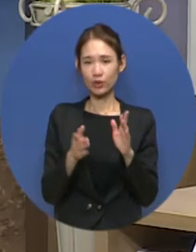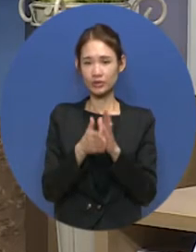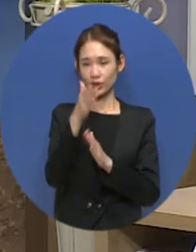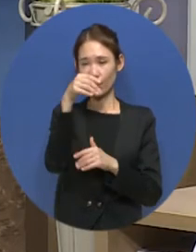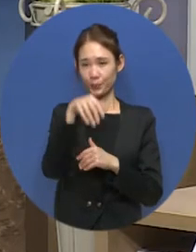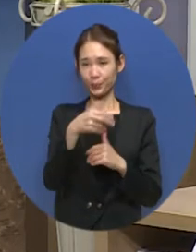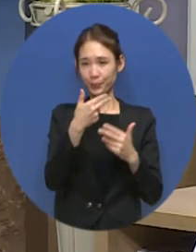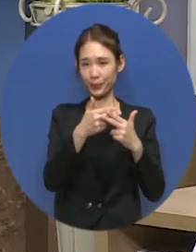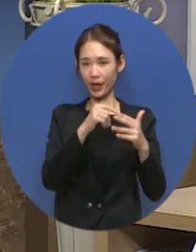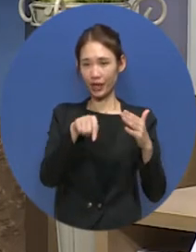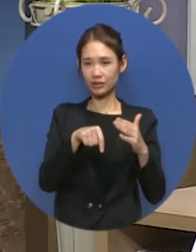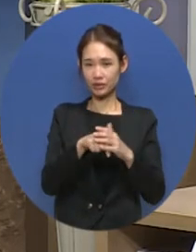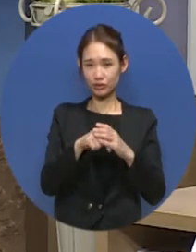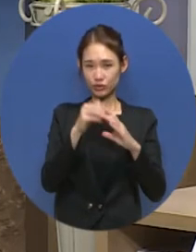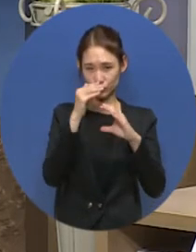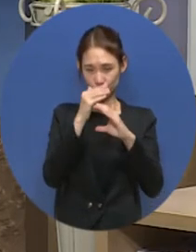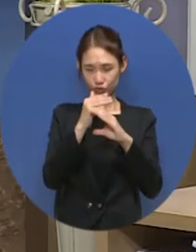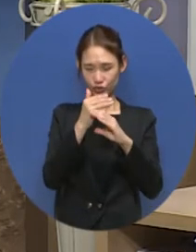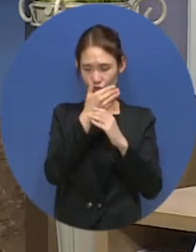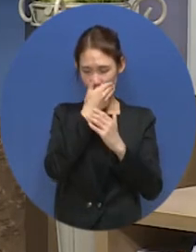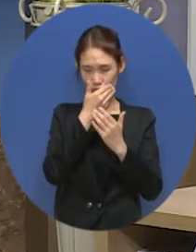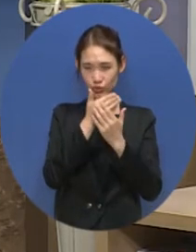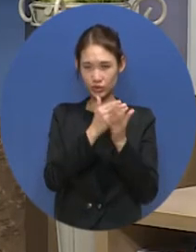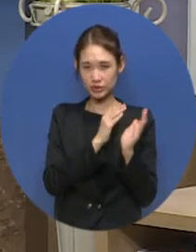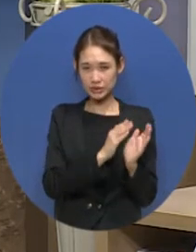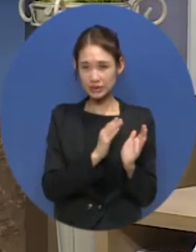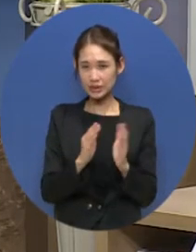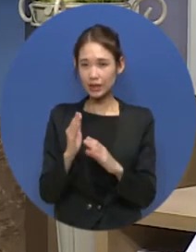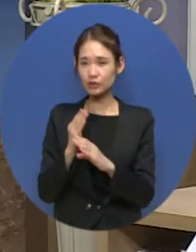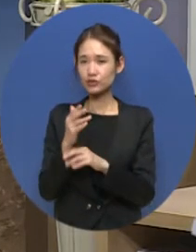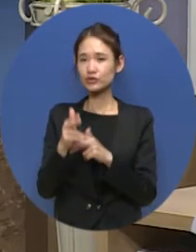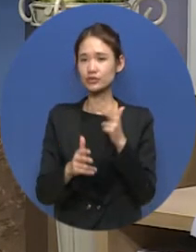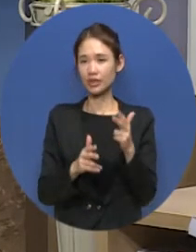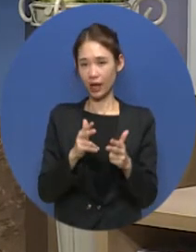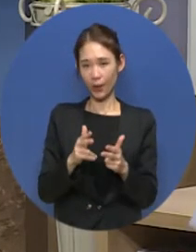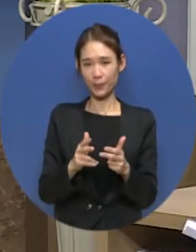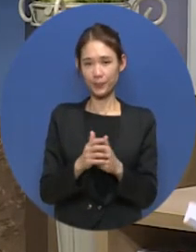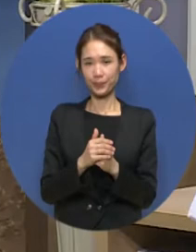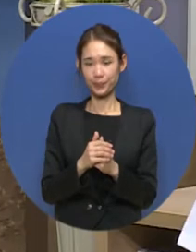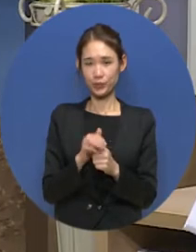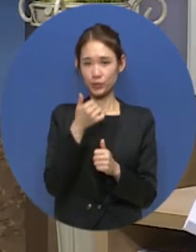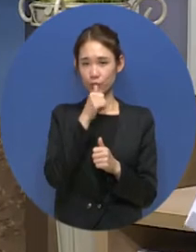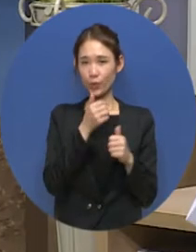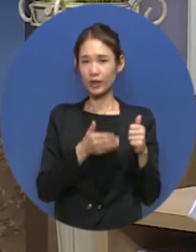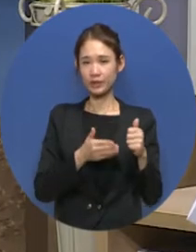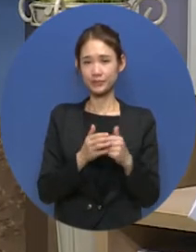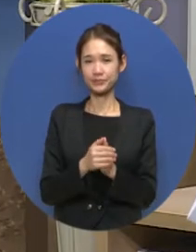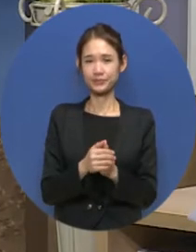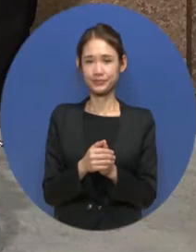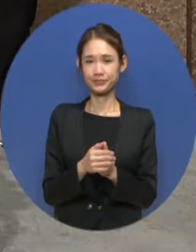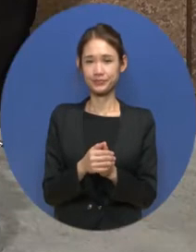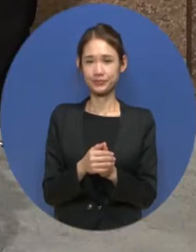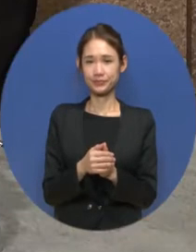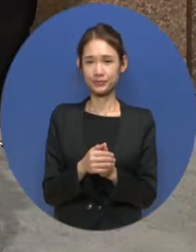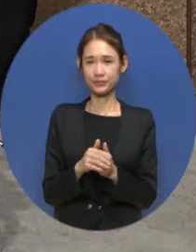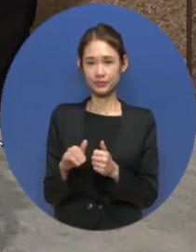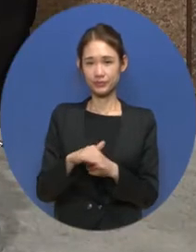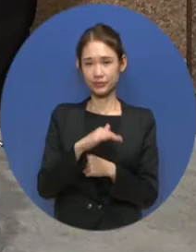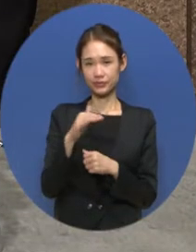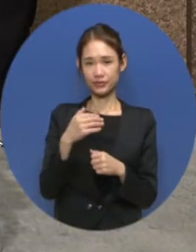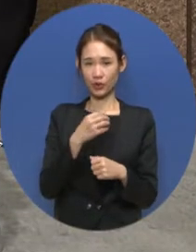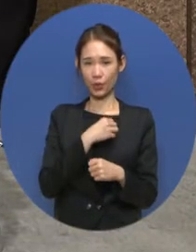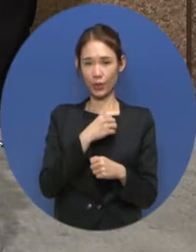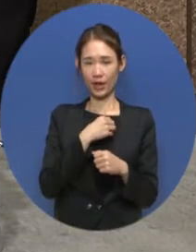한국장애인직업재활시설협회에서 중점적으로 진행하고 계시는 사업이 있다면 네. 또 소개 말씀 부탁드리겠습니다. 네, 우리 그